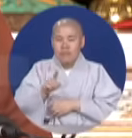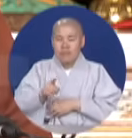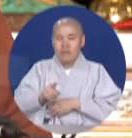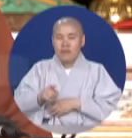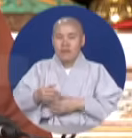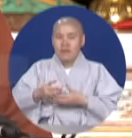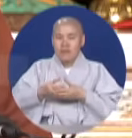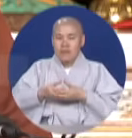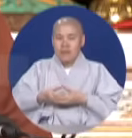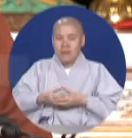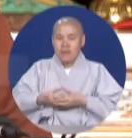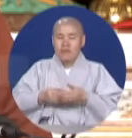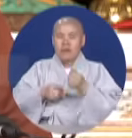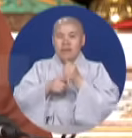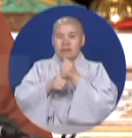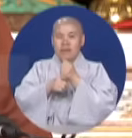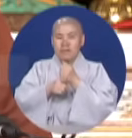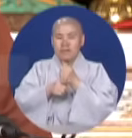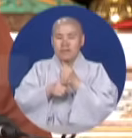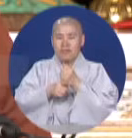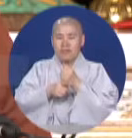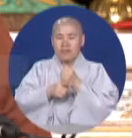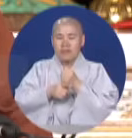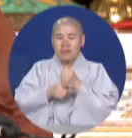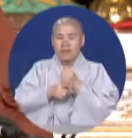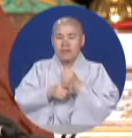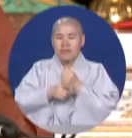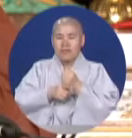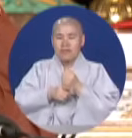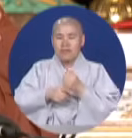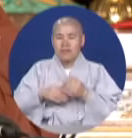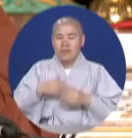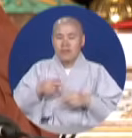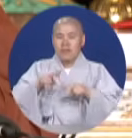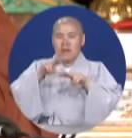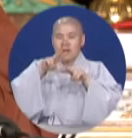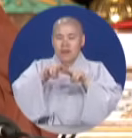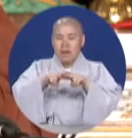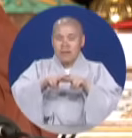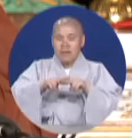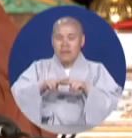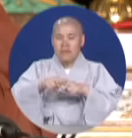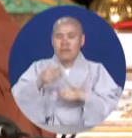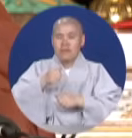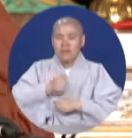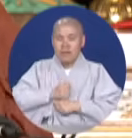턱하니 좌선이라고 그러는 게 그게 참 그 앉는 자세부터